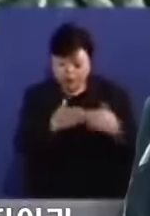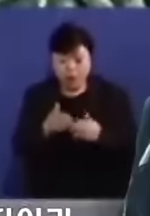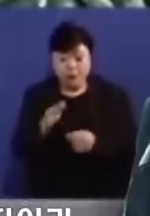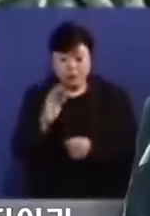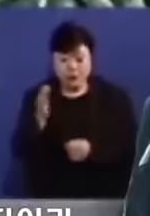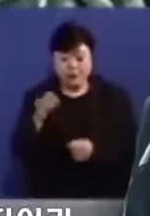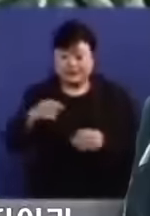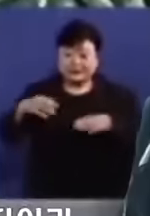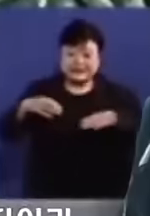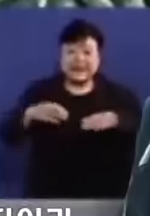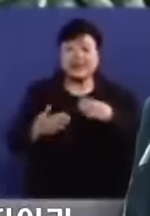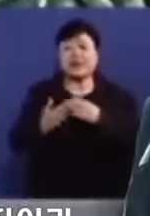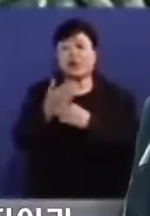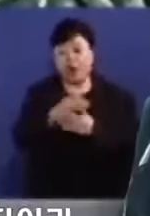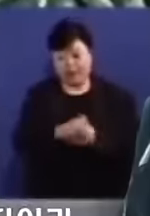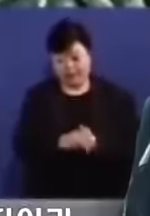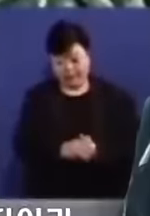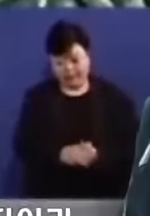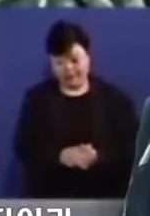되면 자랑하게 되고